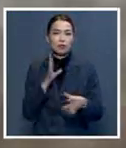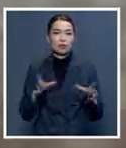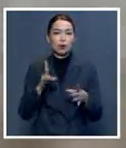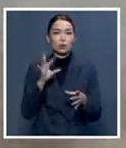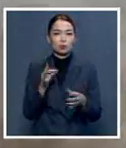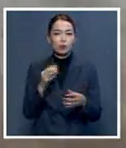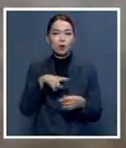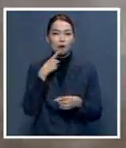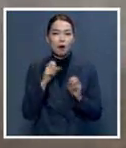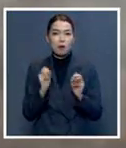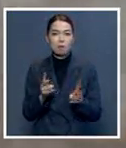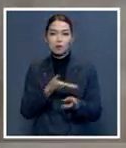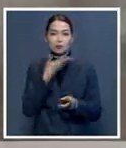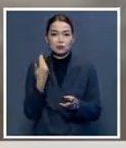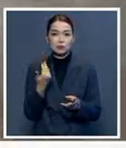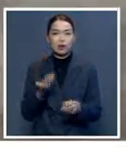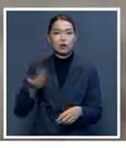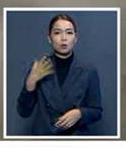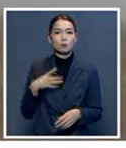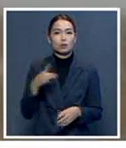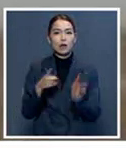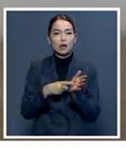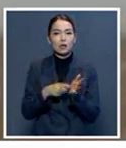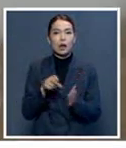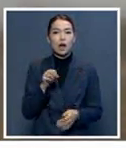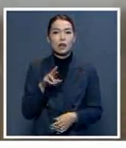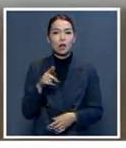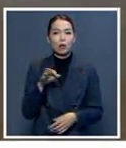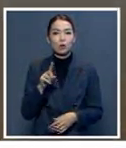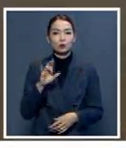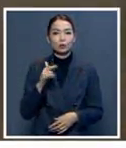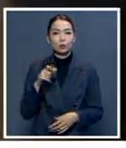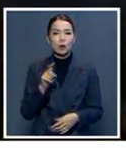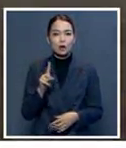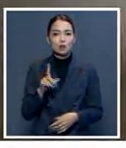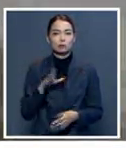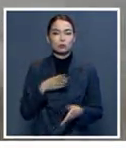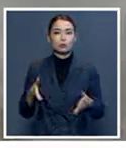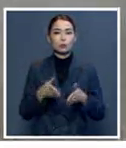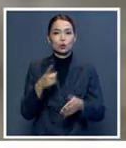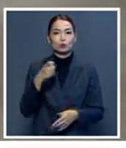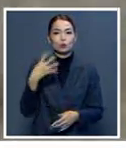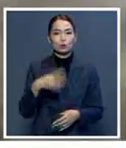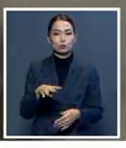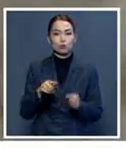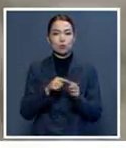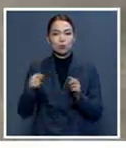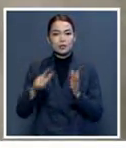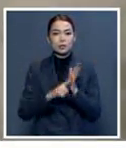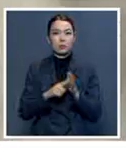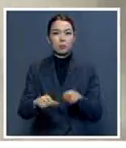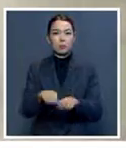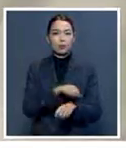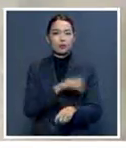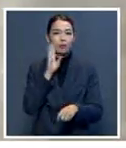Бірақ айтарлықтай қауіп жоқ. Бұған қоса республикалық Қарағанды Аягөз Бұғаз тас жолының 140 шақырымда 70 метр